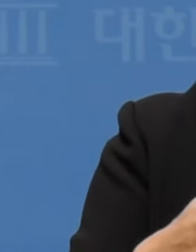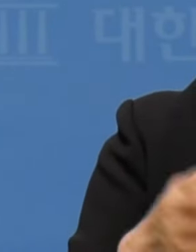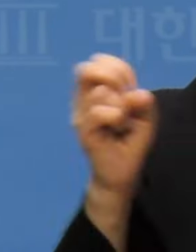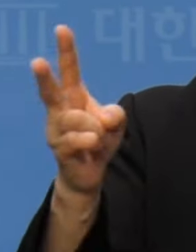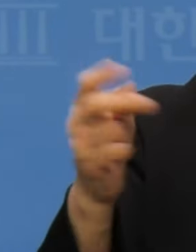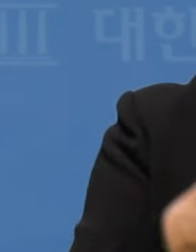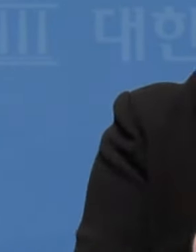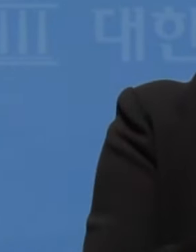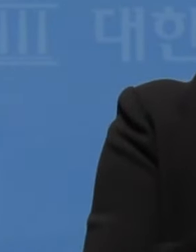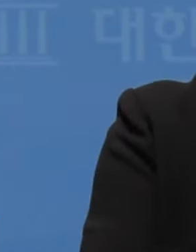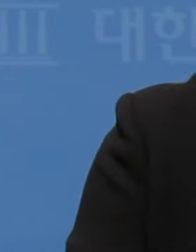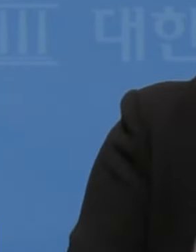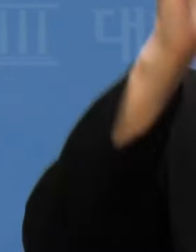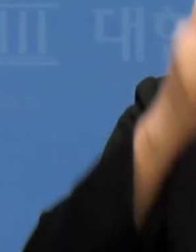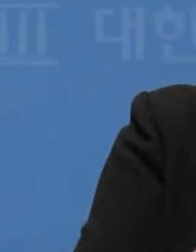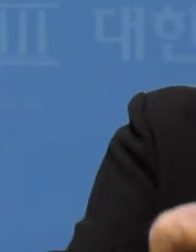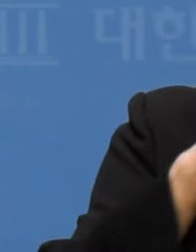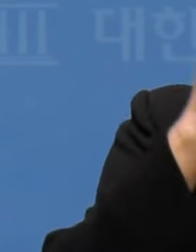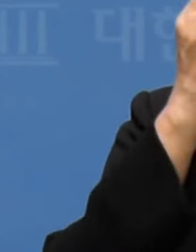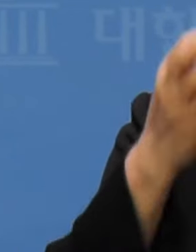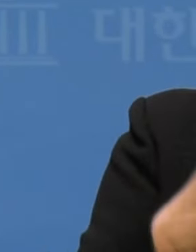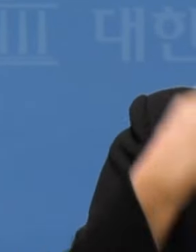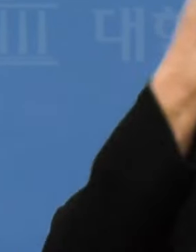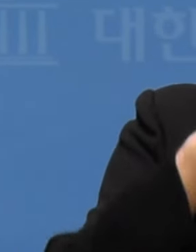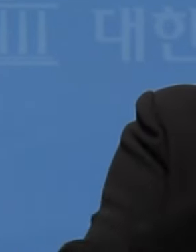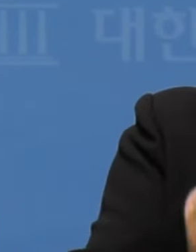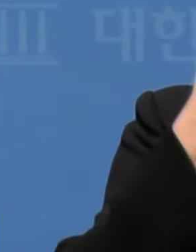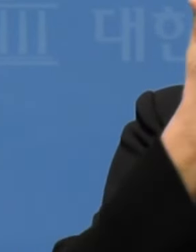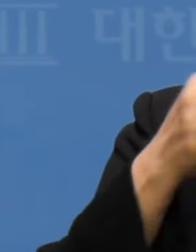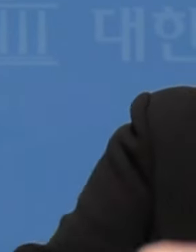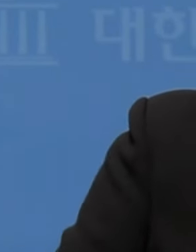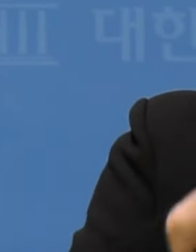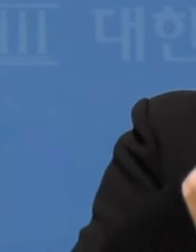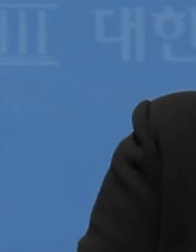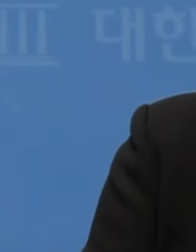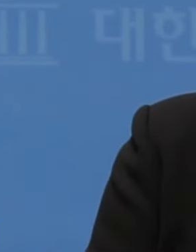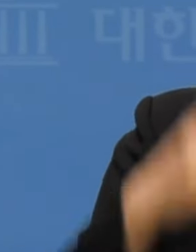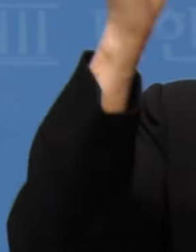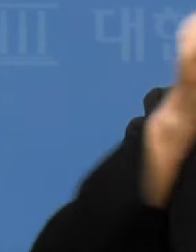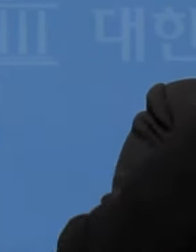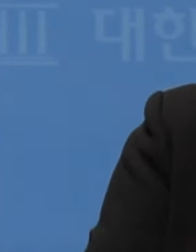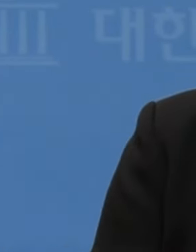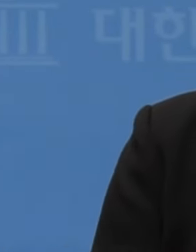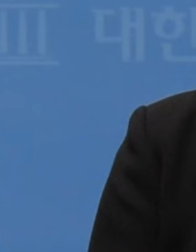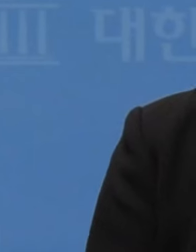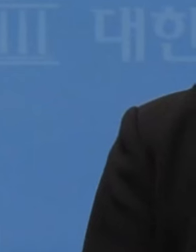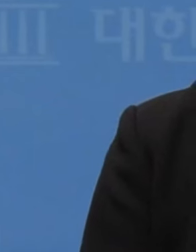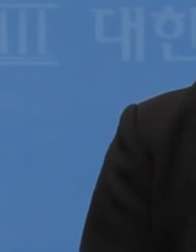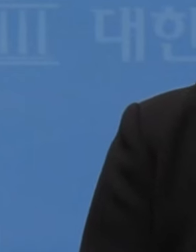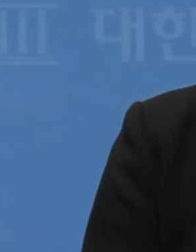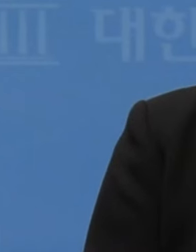양당의 지지도를 뛰어넘는 참신한 후보가 나와야 총선에 이길 수 있다고 생각합니다.